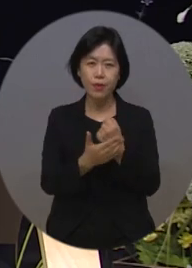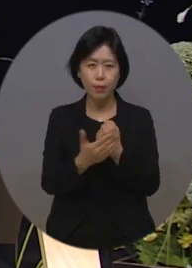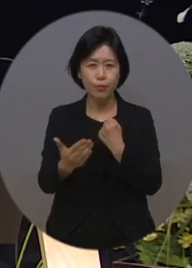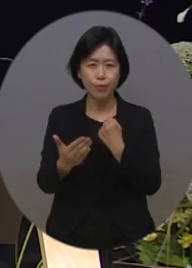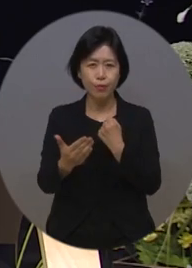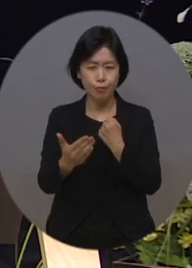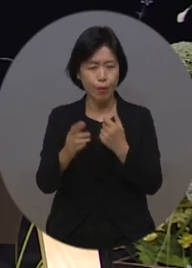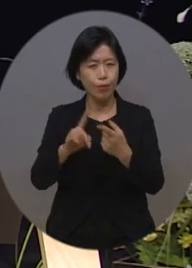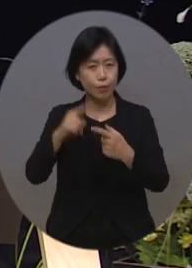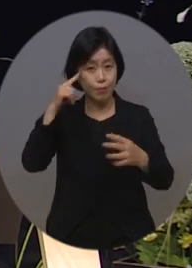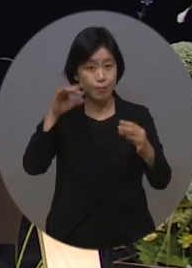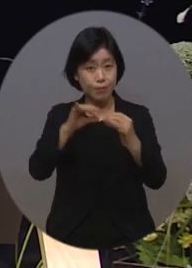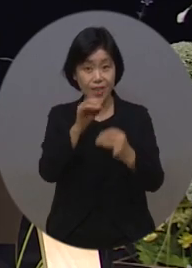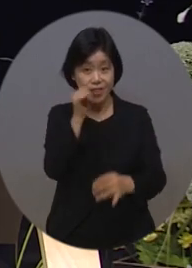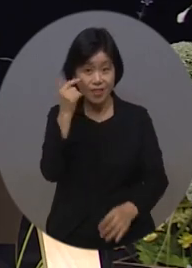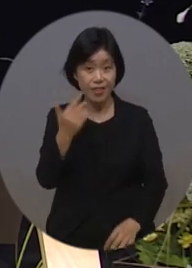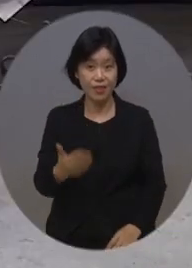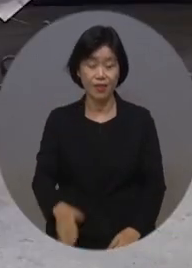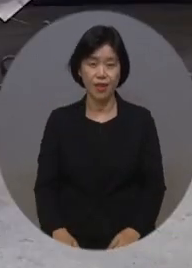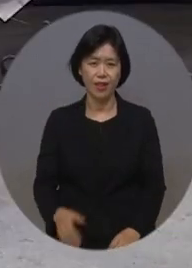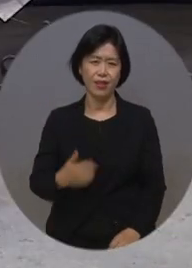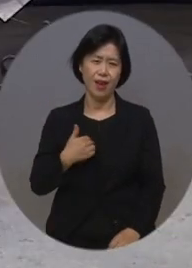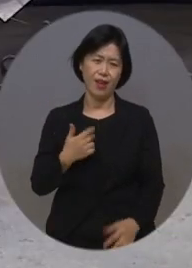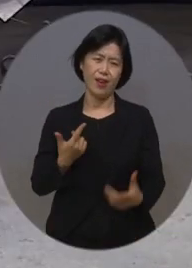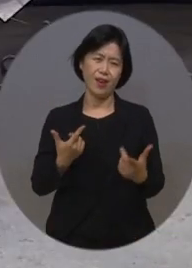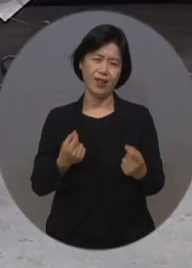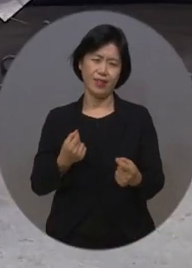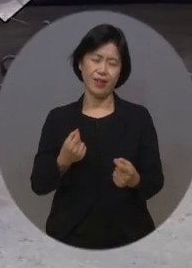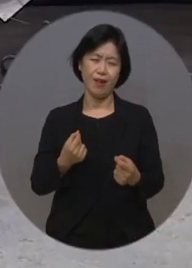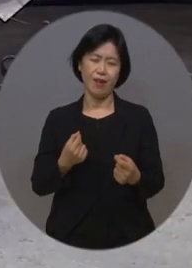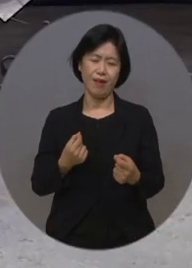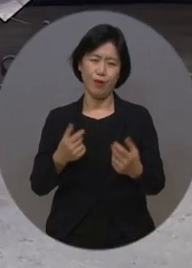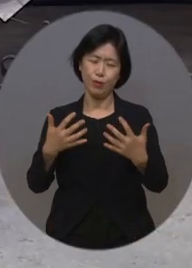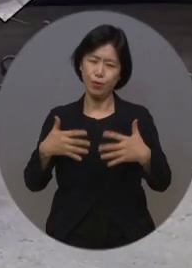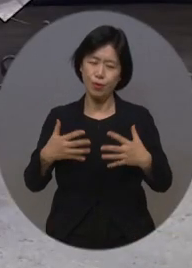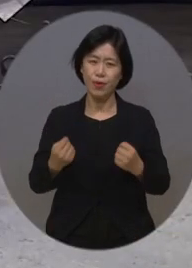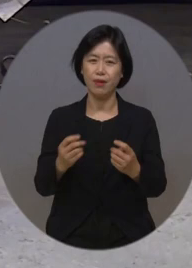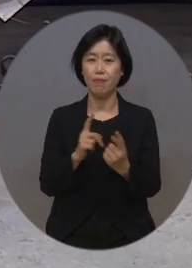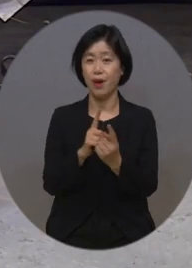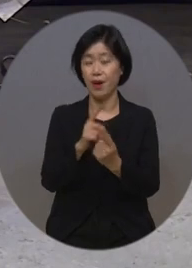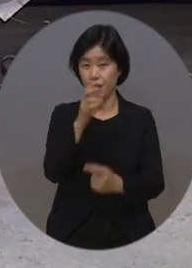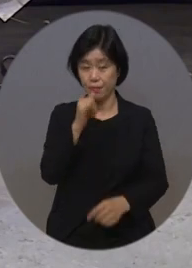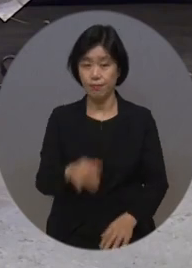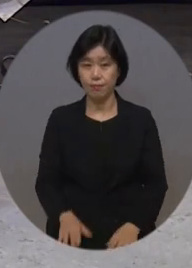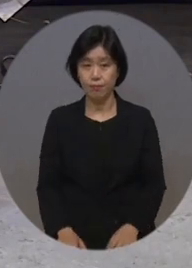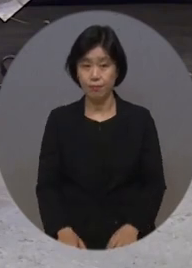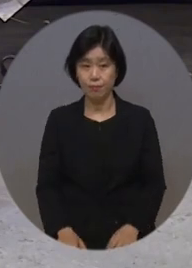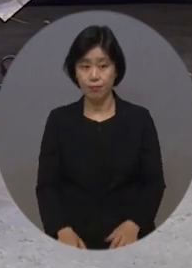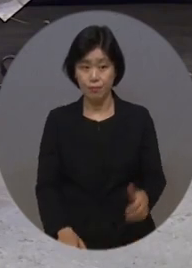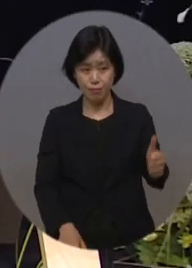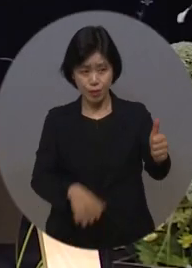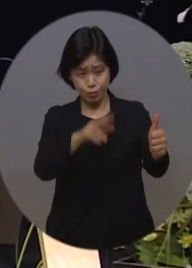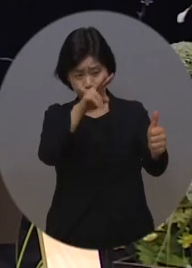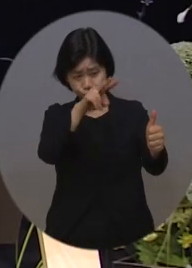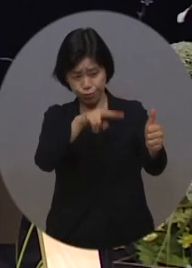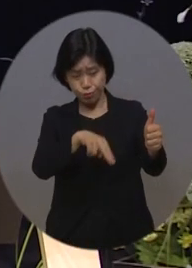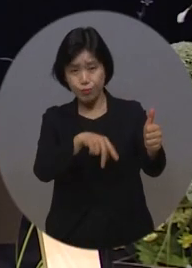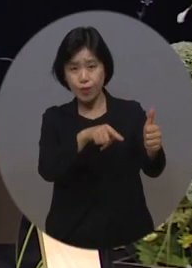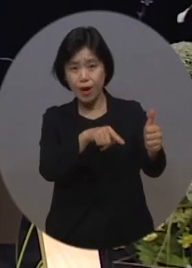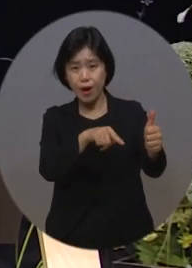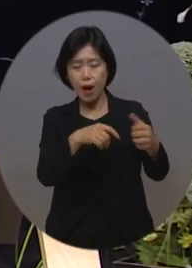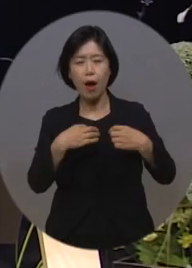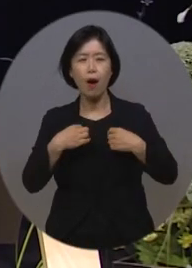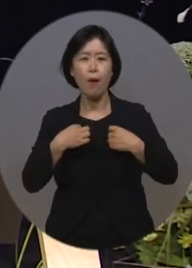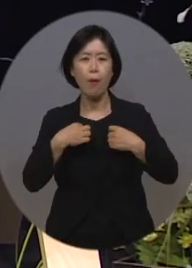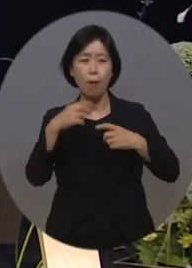저는 이와 같은 기분을 자주 만납니다. 오직 차림새 때문에 사람이 더욱 돋보이게 되고 오직